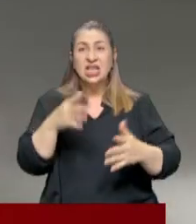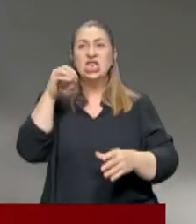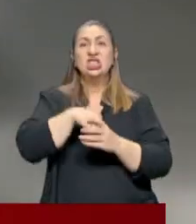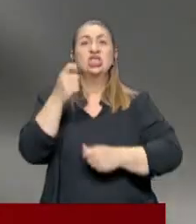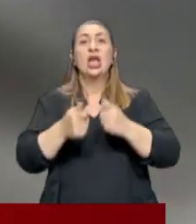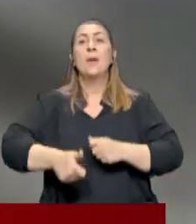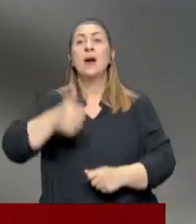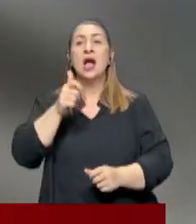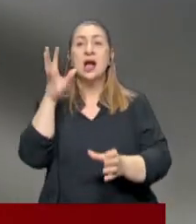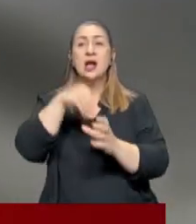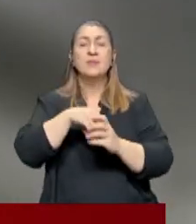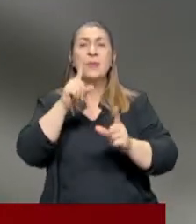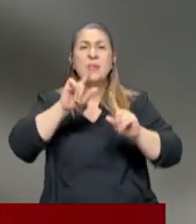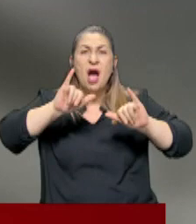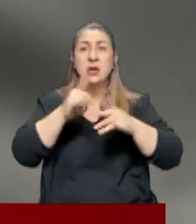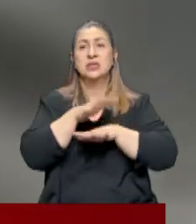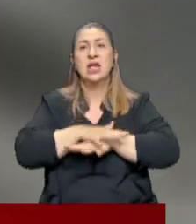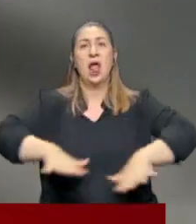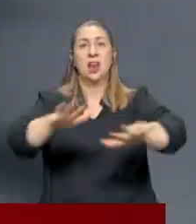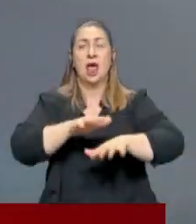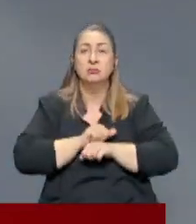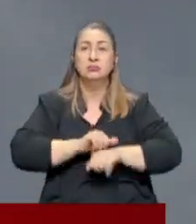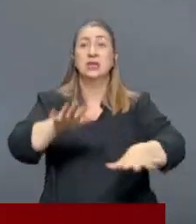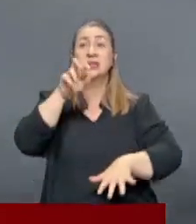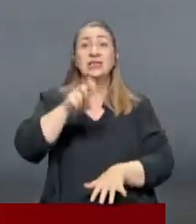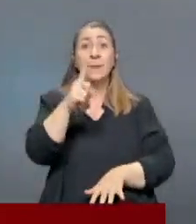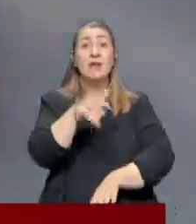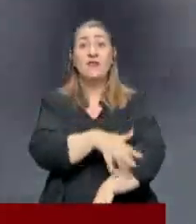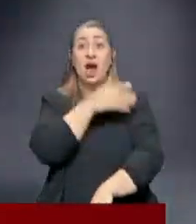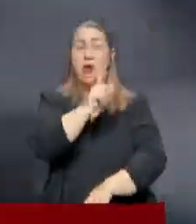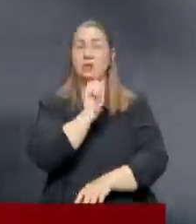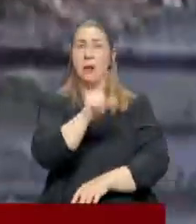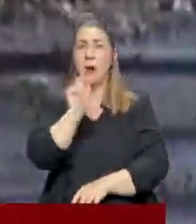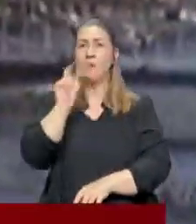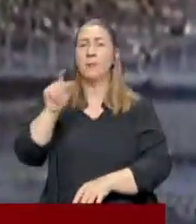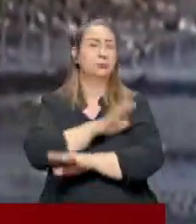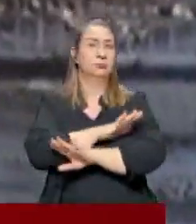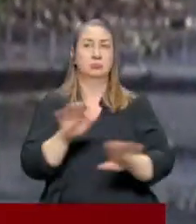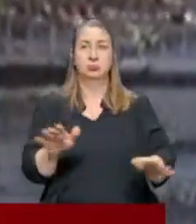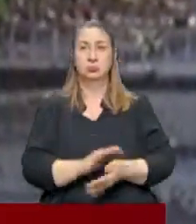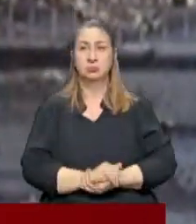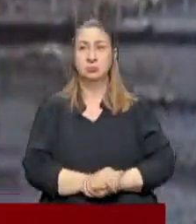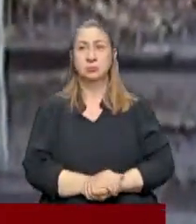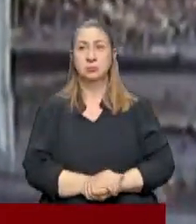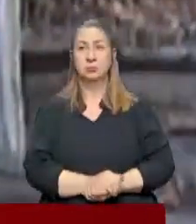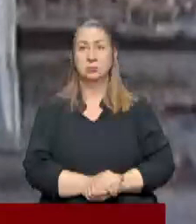İçişleri Bakanlığı kapsamlı bir genelge hazırladı. 81 ilin valiliğine gönderdi.